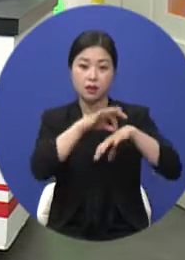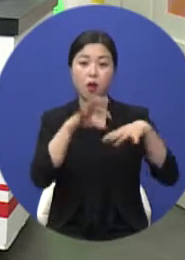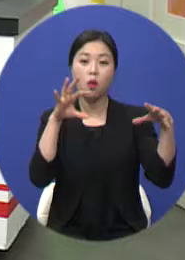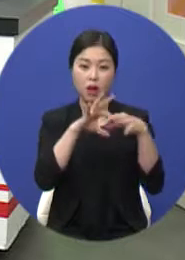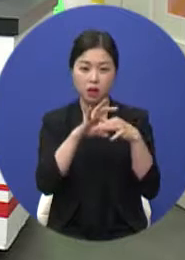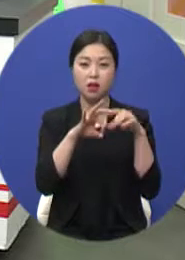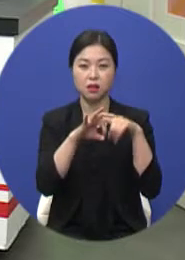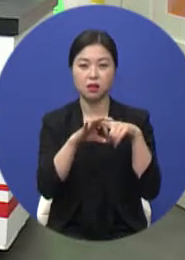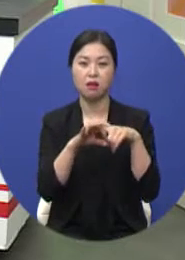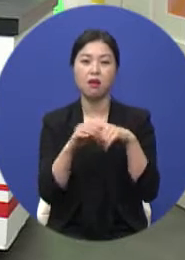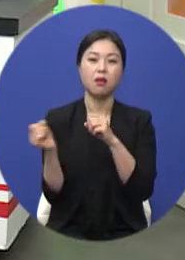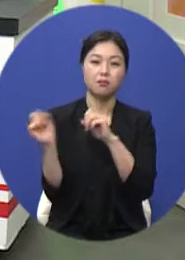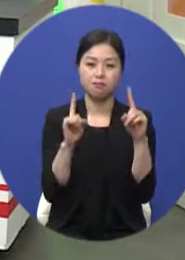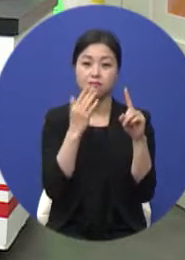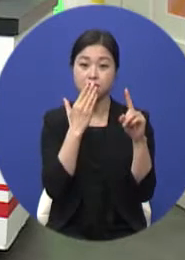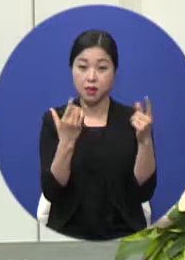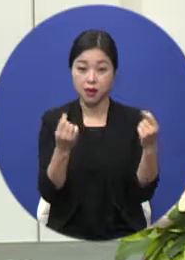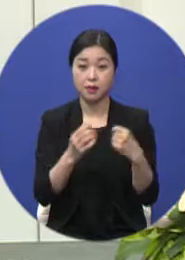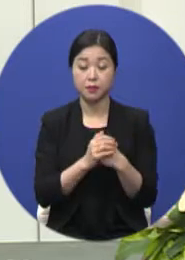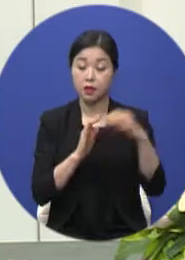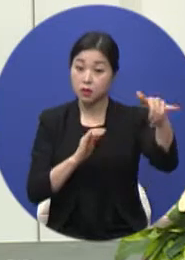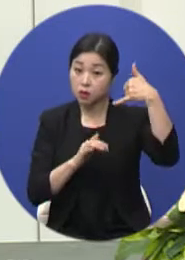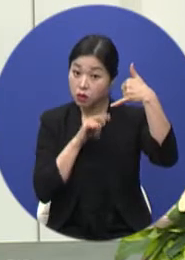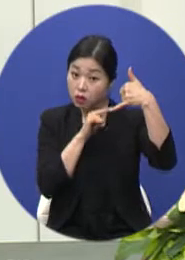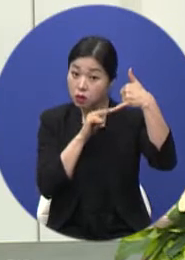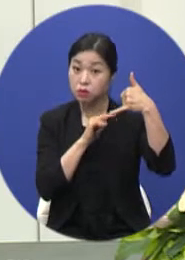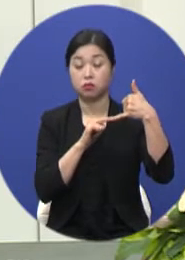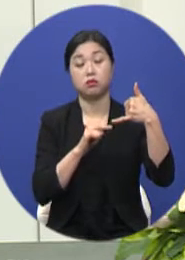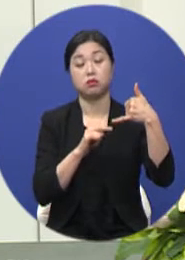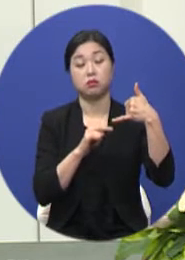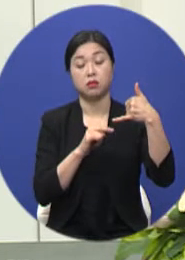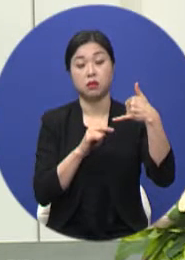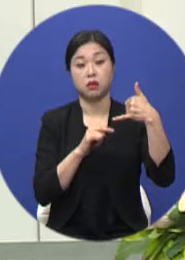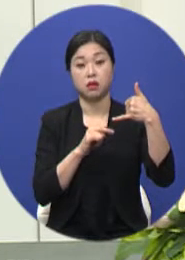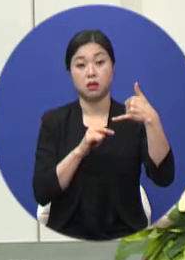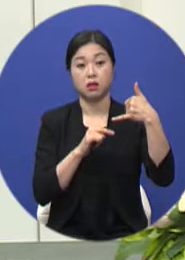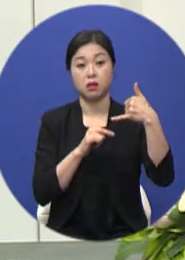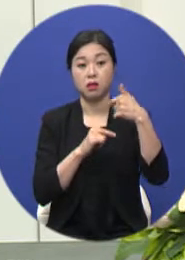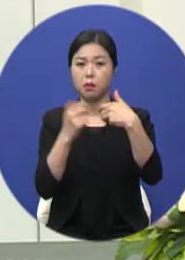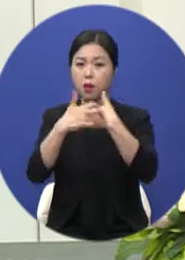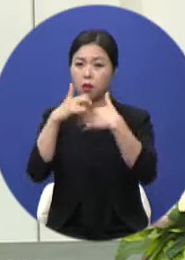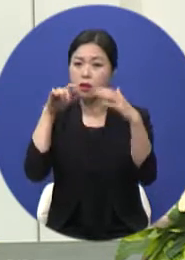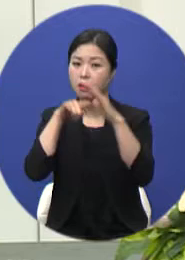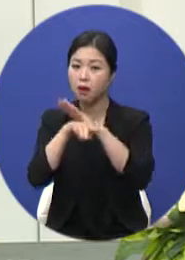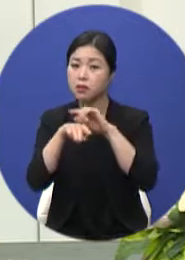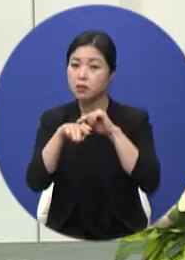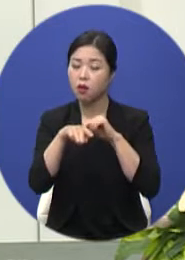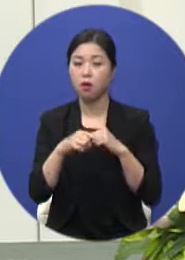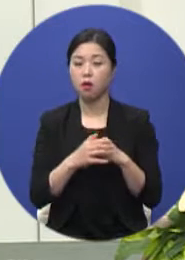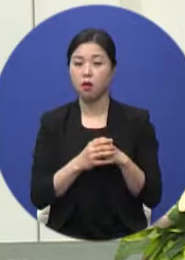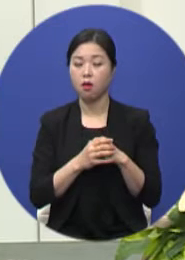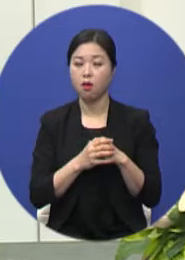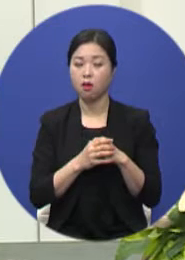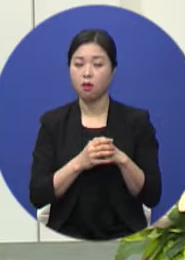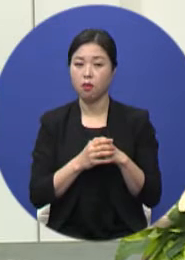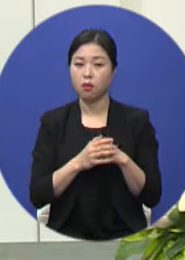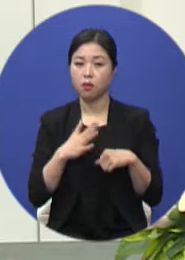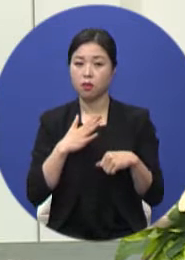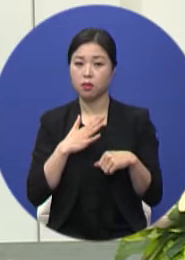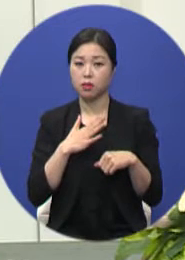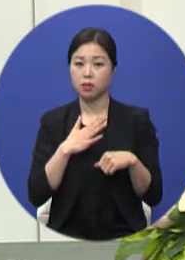향상시키는 역할도 좀 네. 하니까. 우리 저 전화 주신 분은 그런 거를 시도해 보신 적이 있나요? 뭐 그 병원에 가서. 그